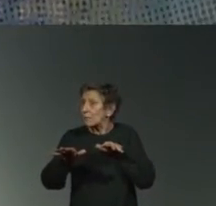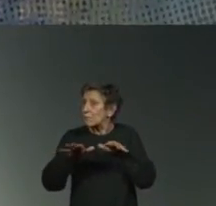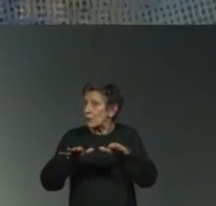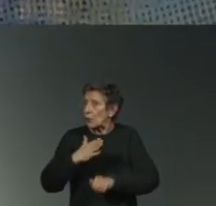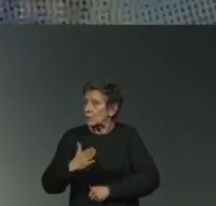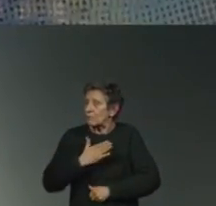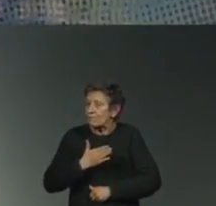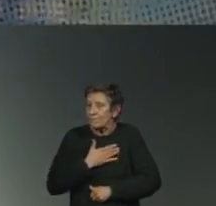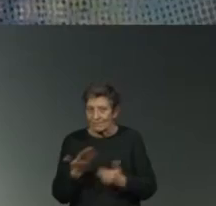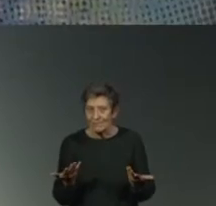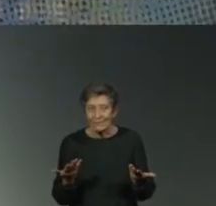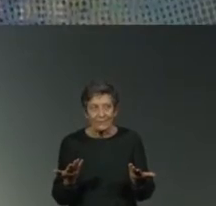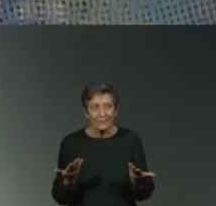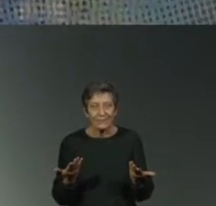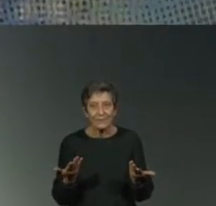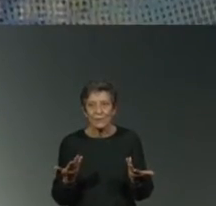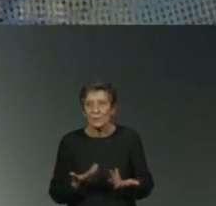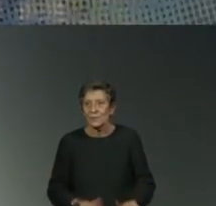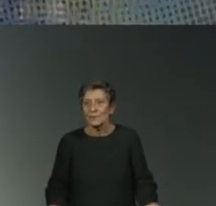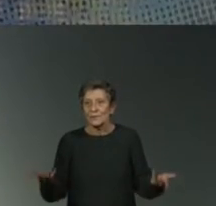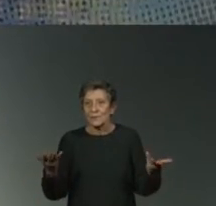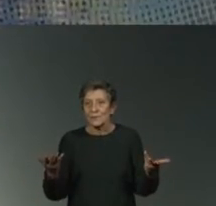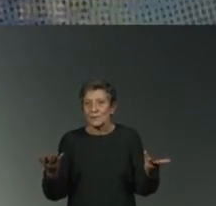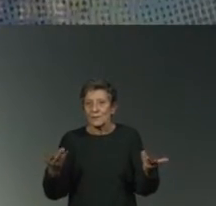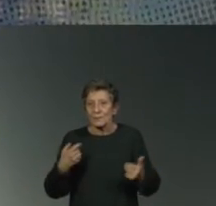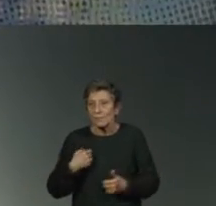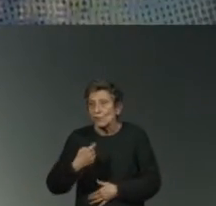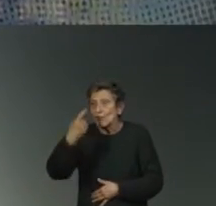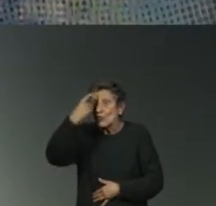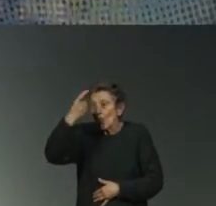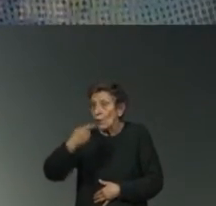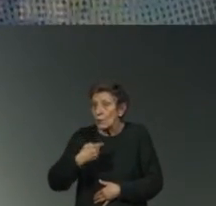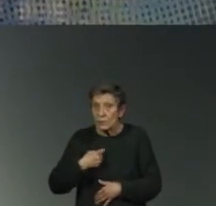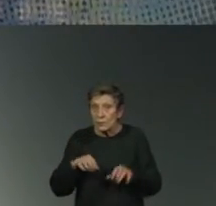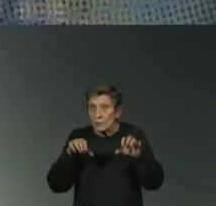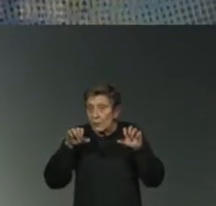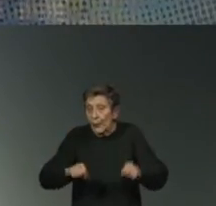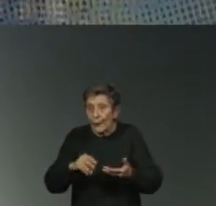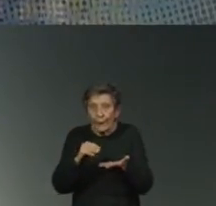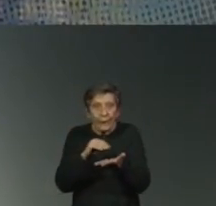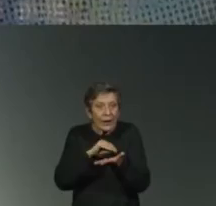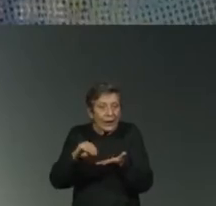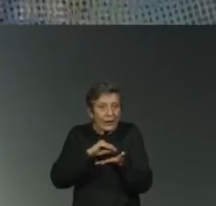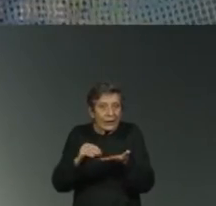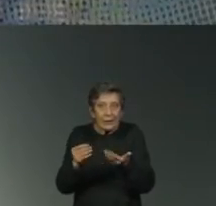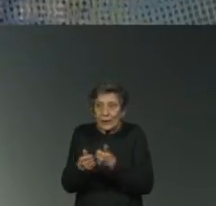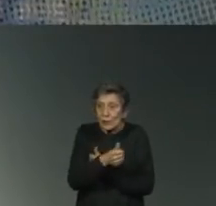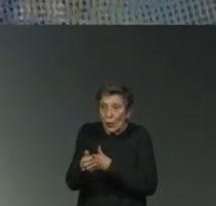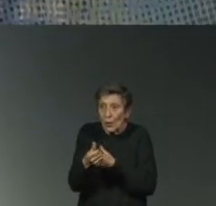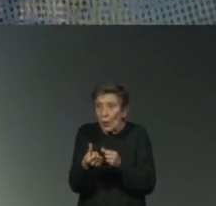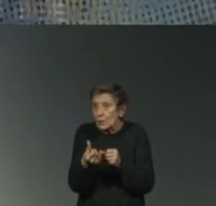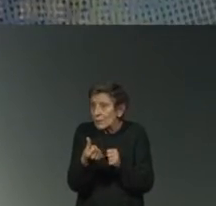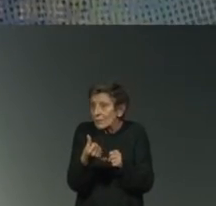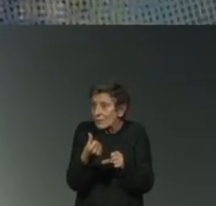qu'à moi. Et je pense d'ailleurs que je ne peux écrire que si je le fais d'une manière qui